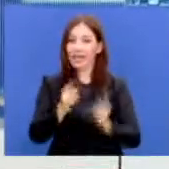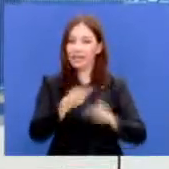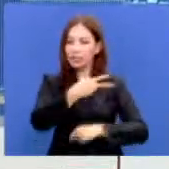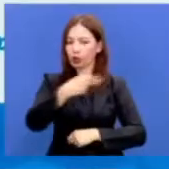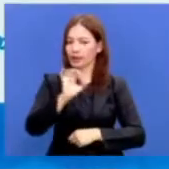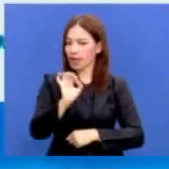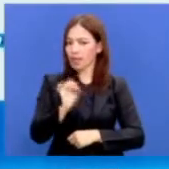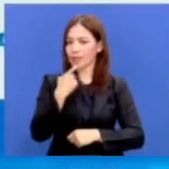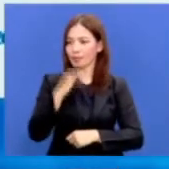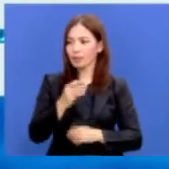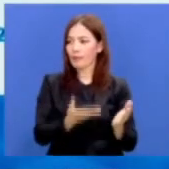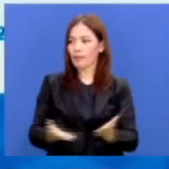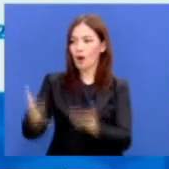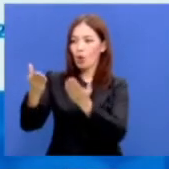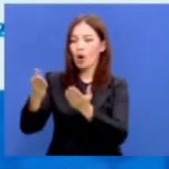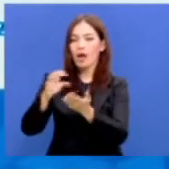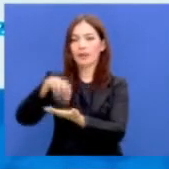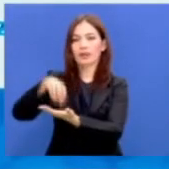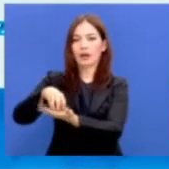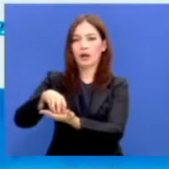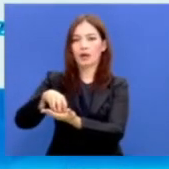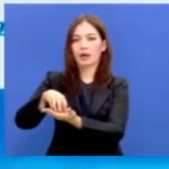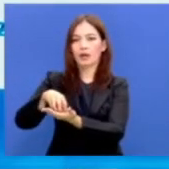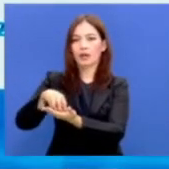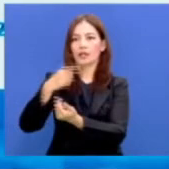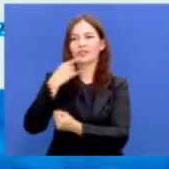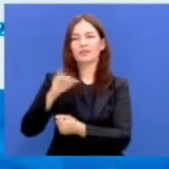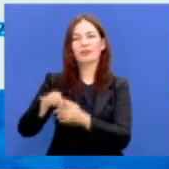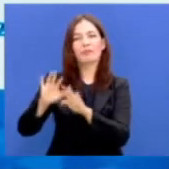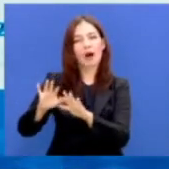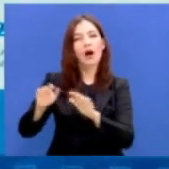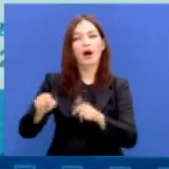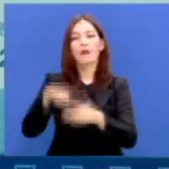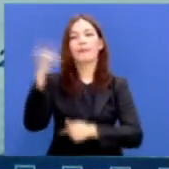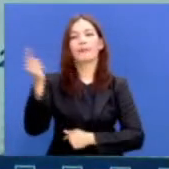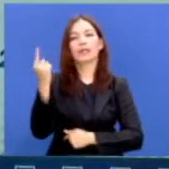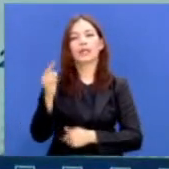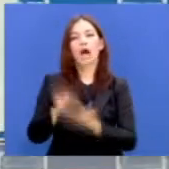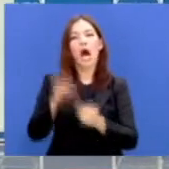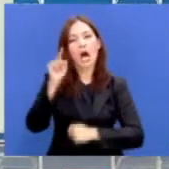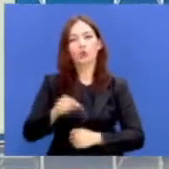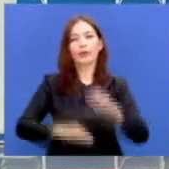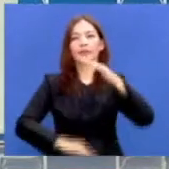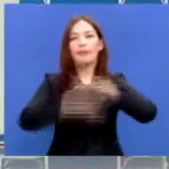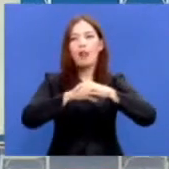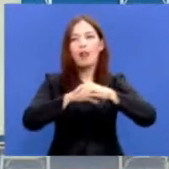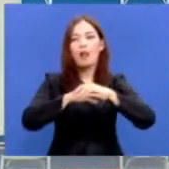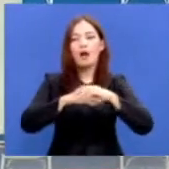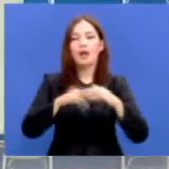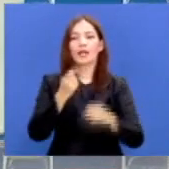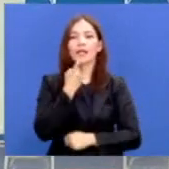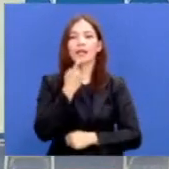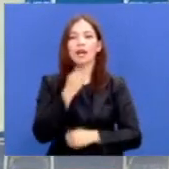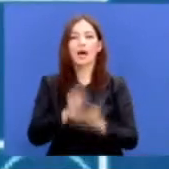terperosok menjadiompok midle income TR sehingga dibutuhkan layanan pemintah yang maksimal dan juga integritas